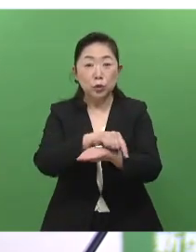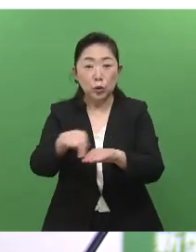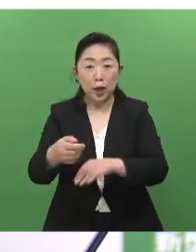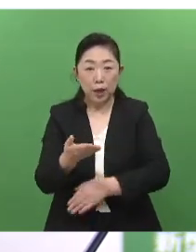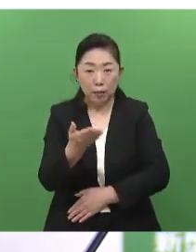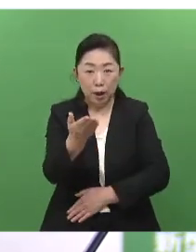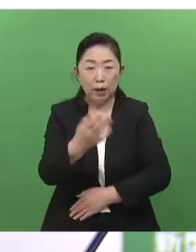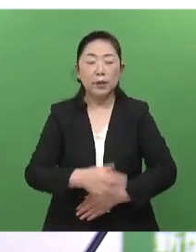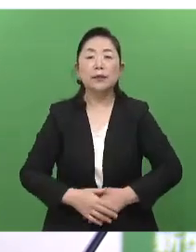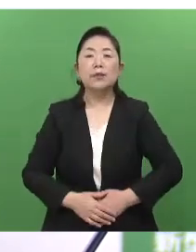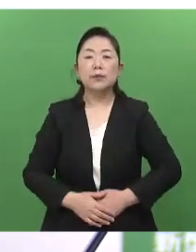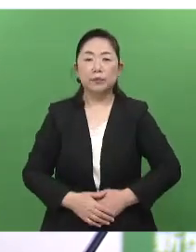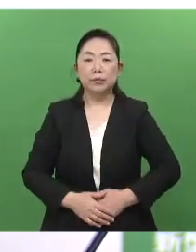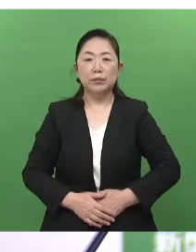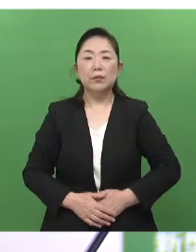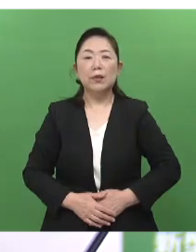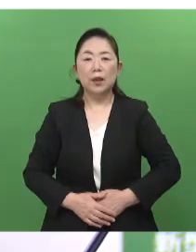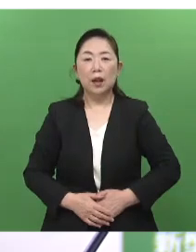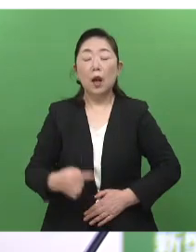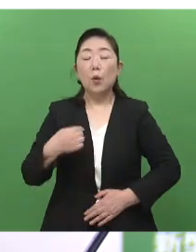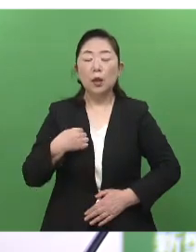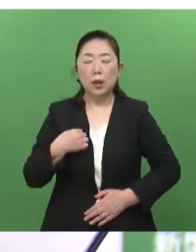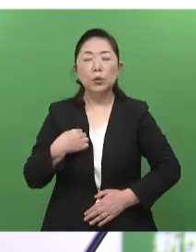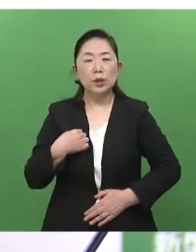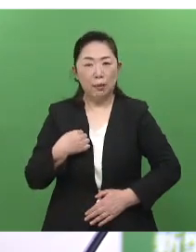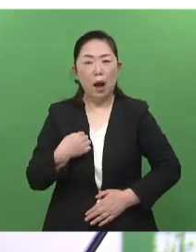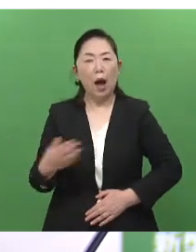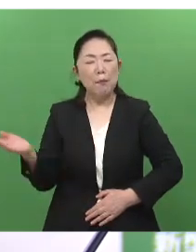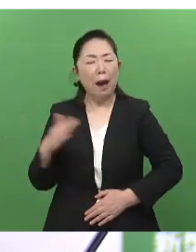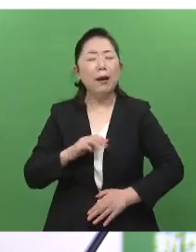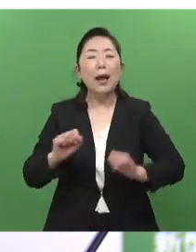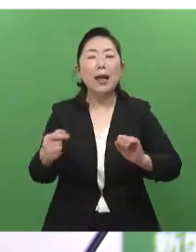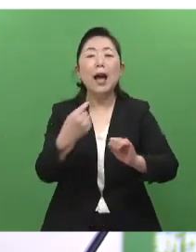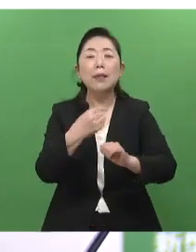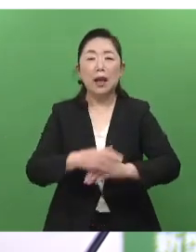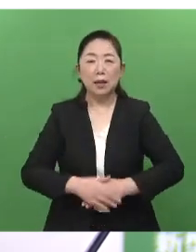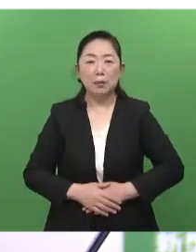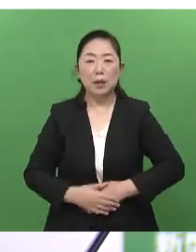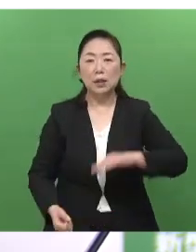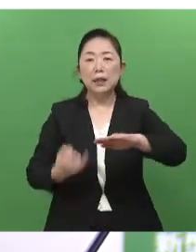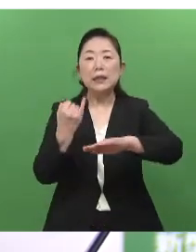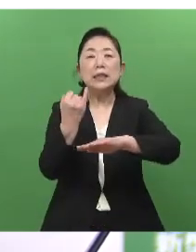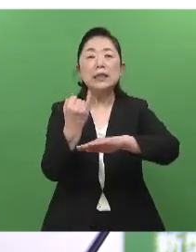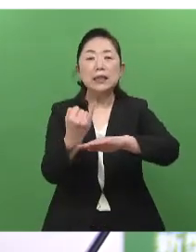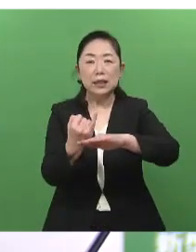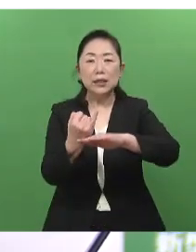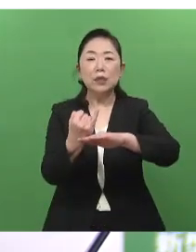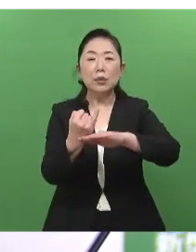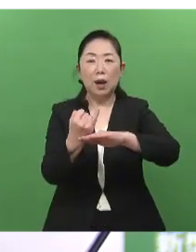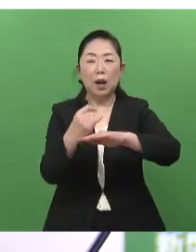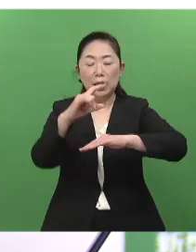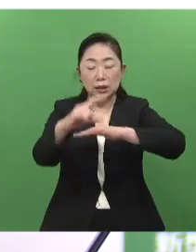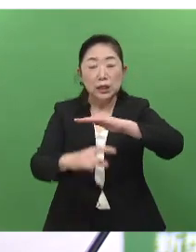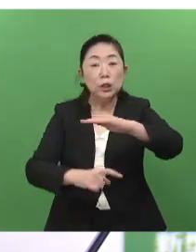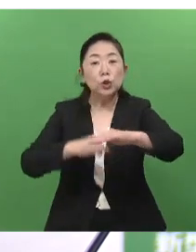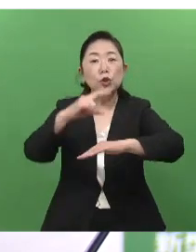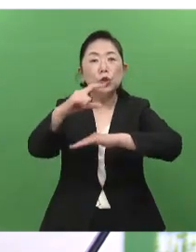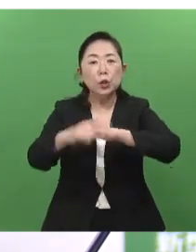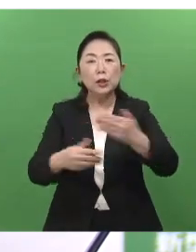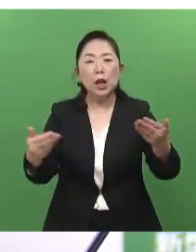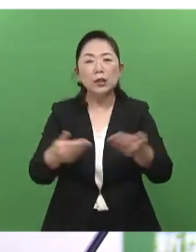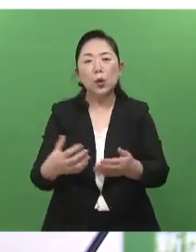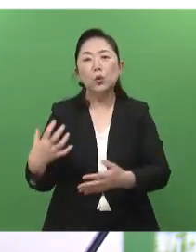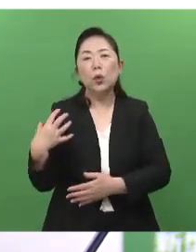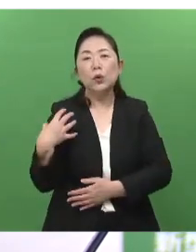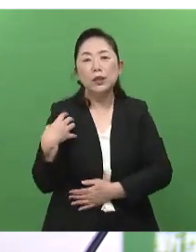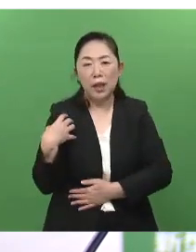か。 これはもう前からやってますよね。知事はもう20ある意味24時間ですから、もうしょ